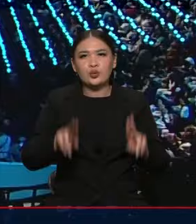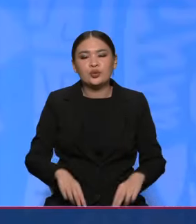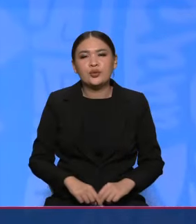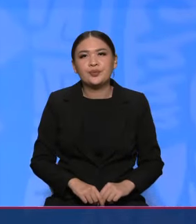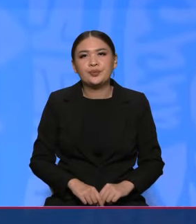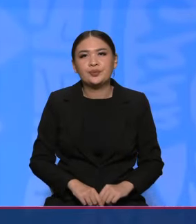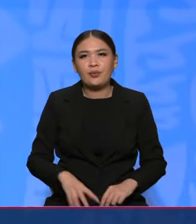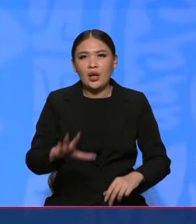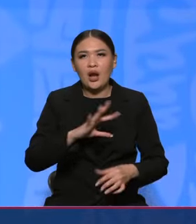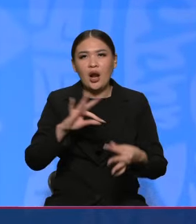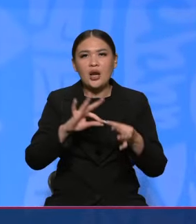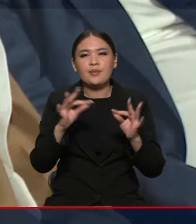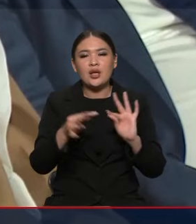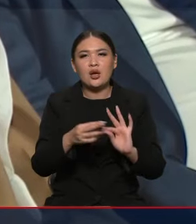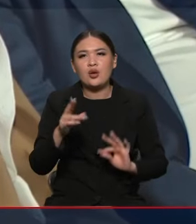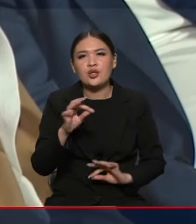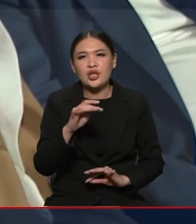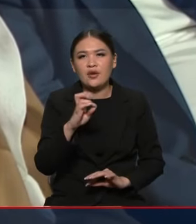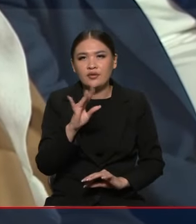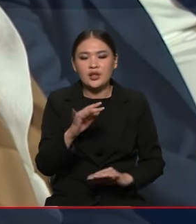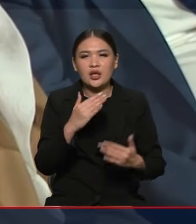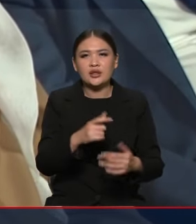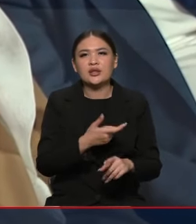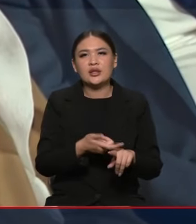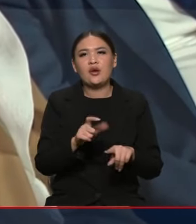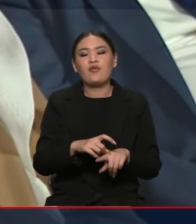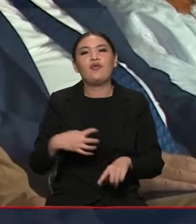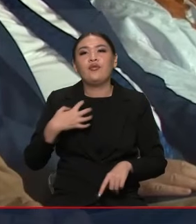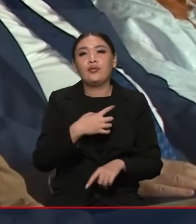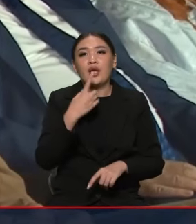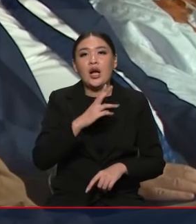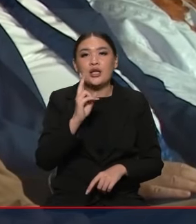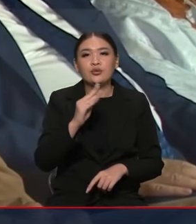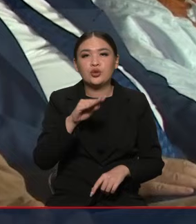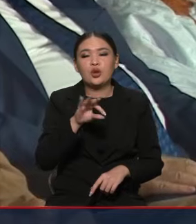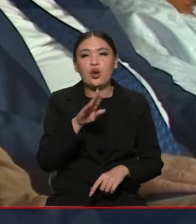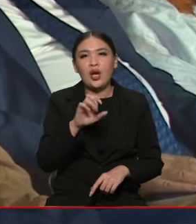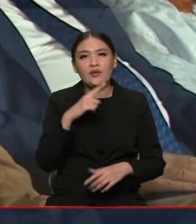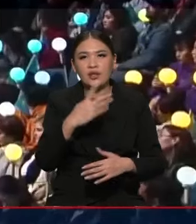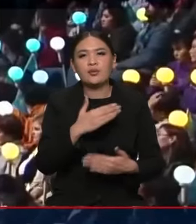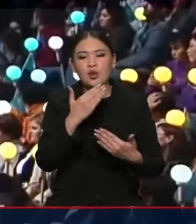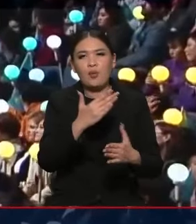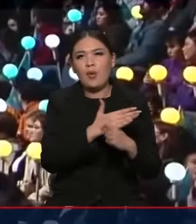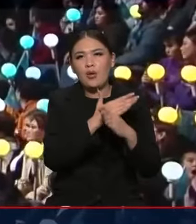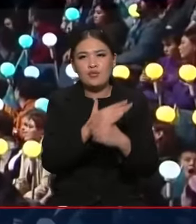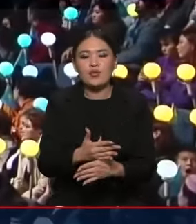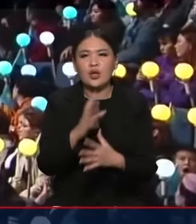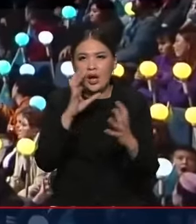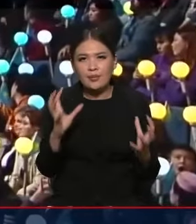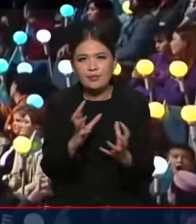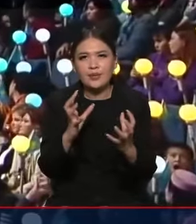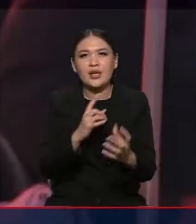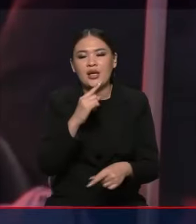президент назвал Олимпиадой кочевников и особенным проектом. Касым-Жомарт Токаев убежден, что именно они помогут оберегать